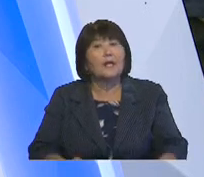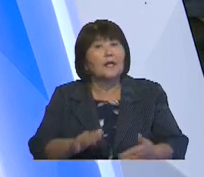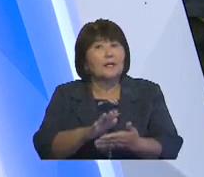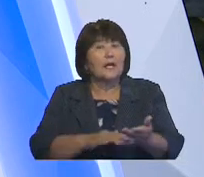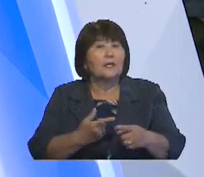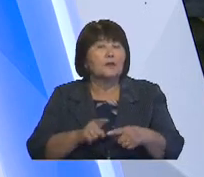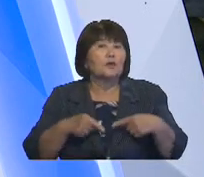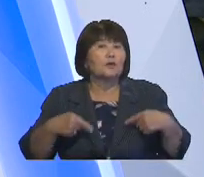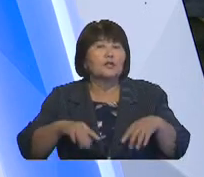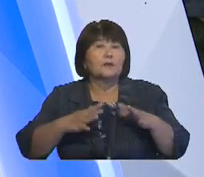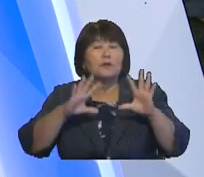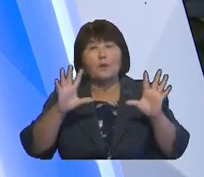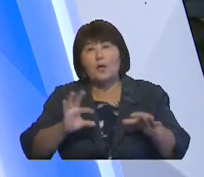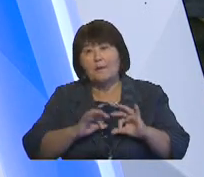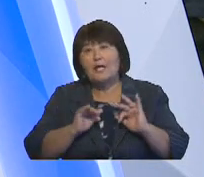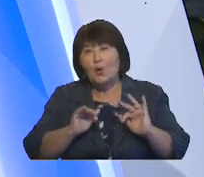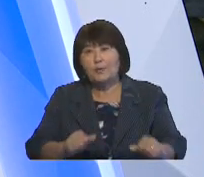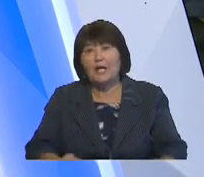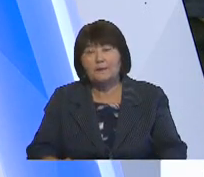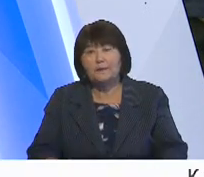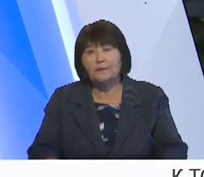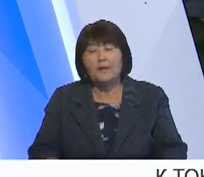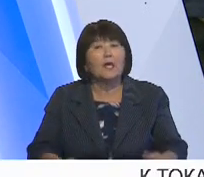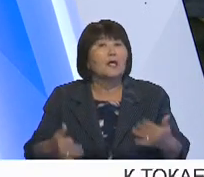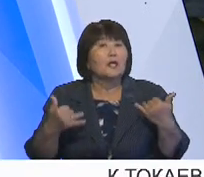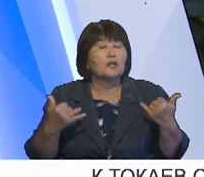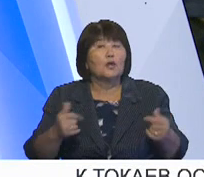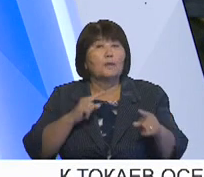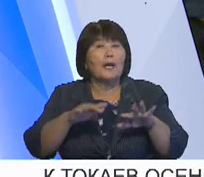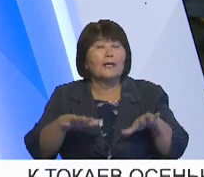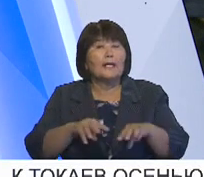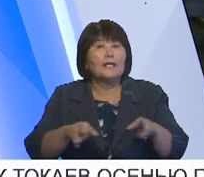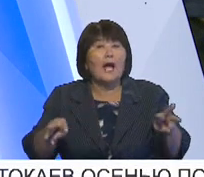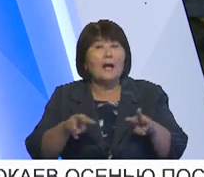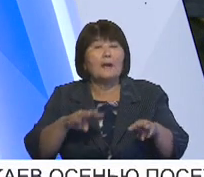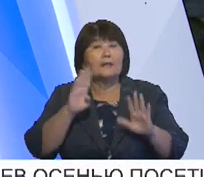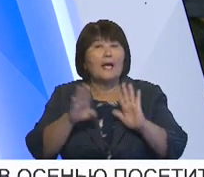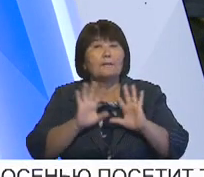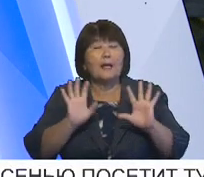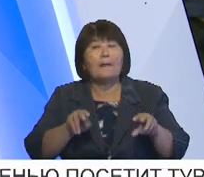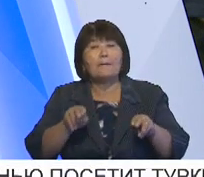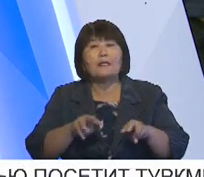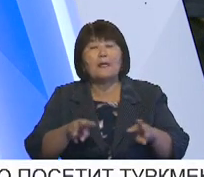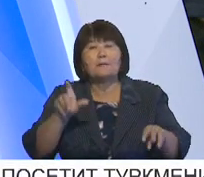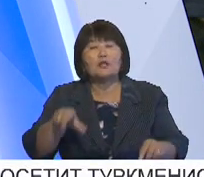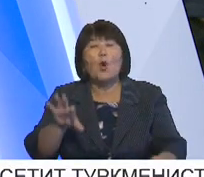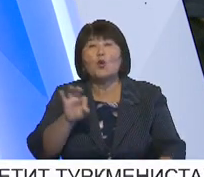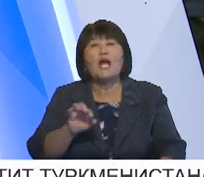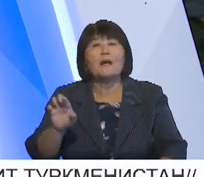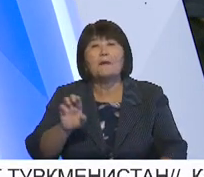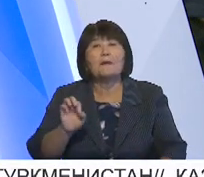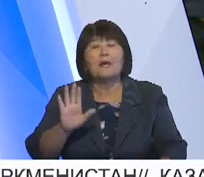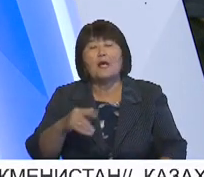Далее об этих и других событиях более подробно. Сегодня на заседании правительства под председательством премьер-министра Олжаса Бектенова